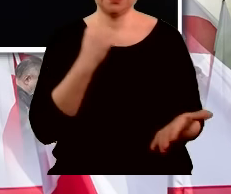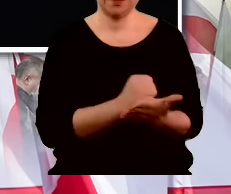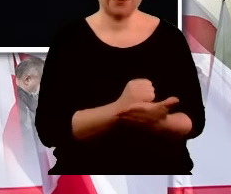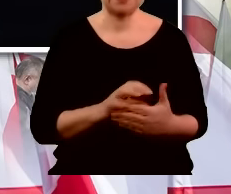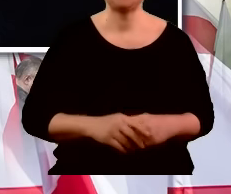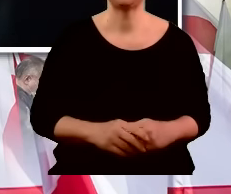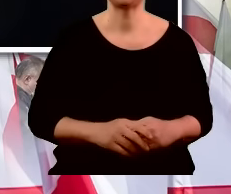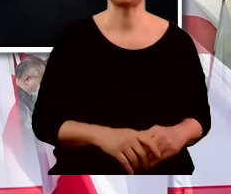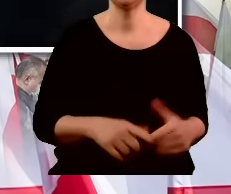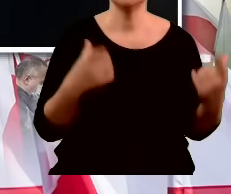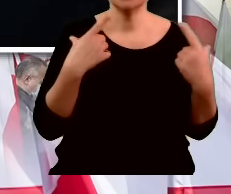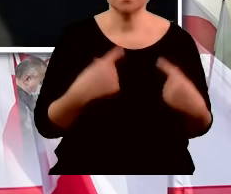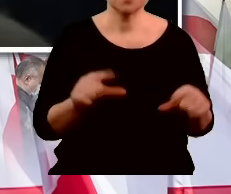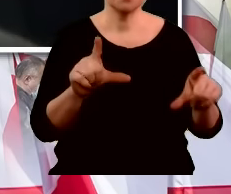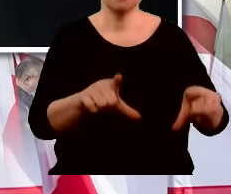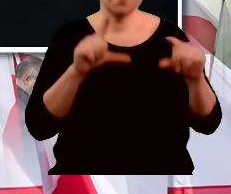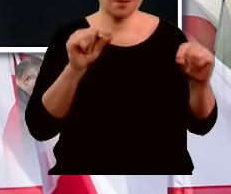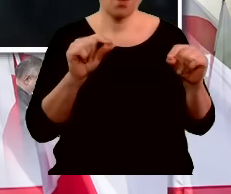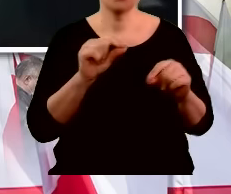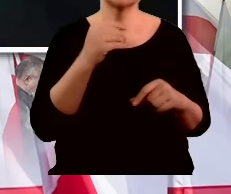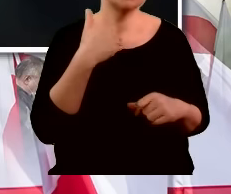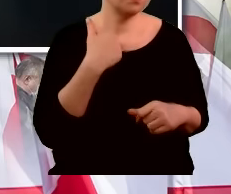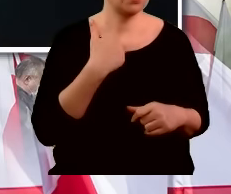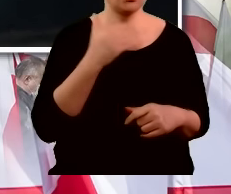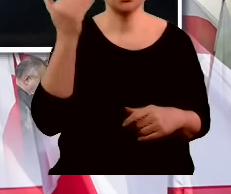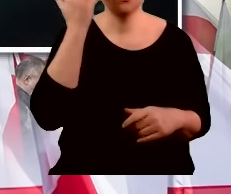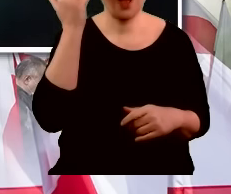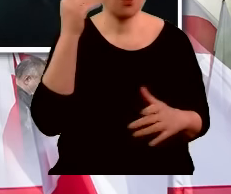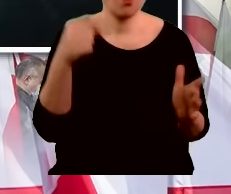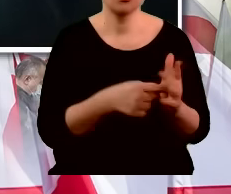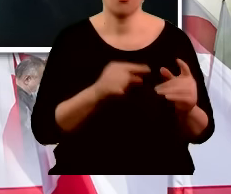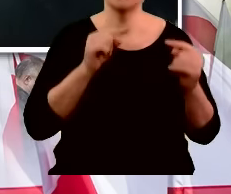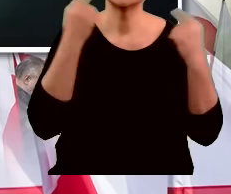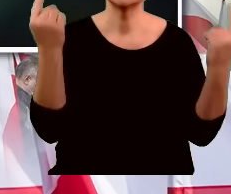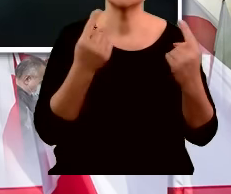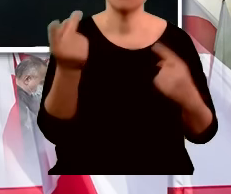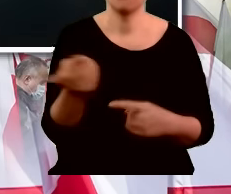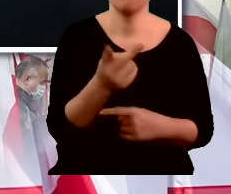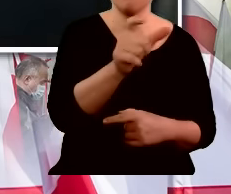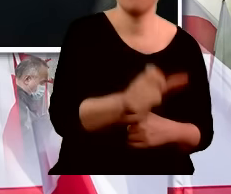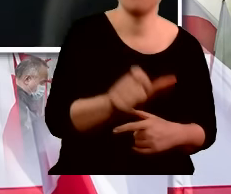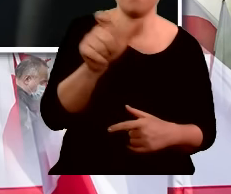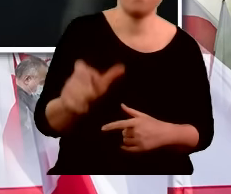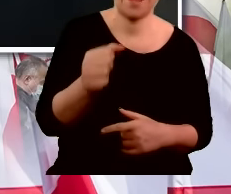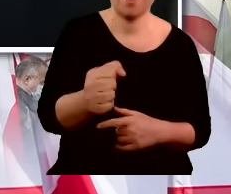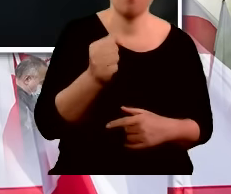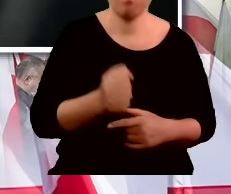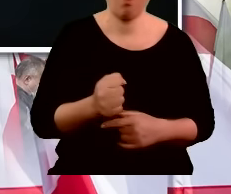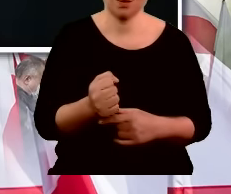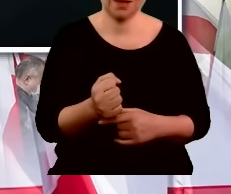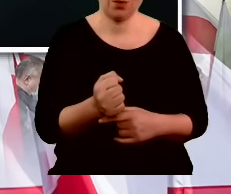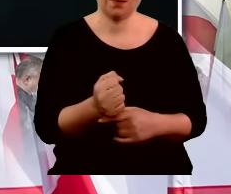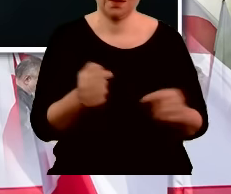Wyborcy mieli świadomość sporu o sytuację panów Wąsika i Kamińskiego, to znaczy czy